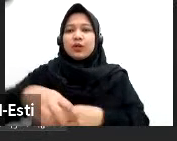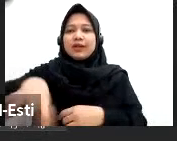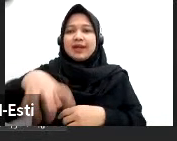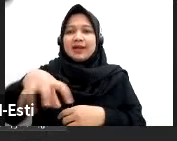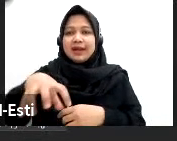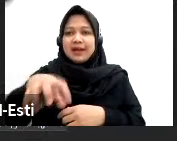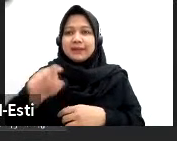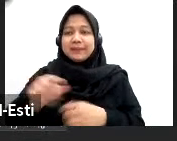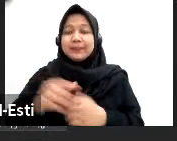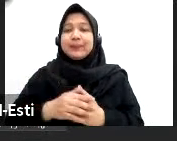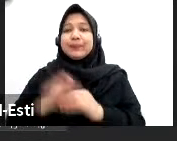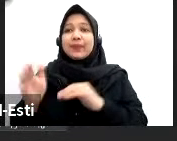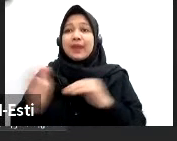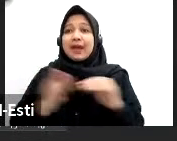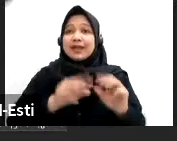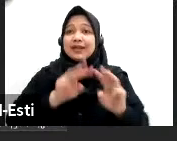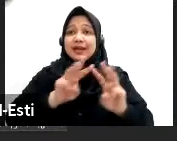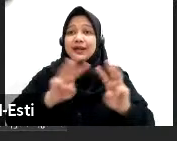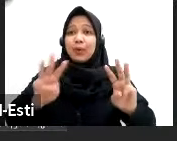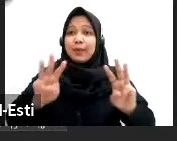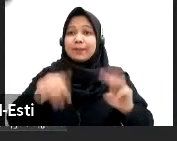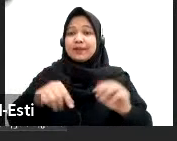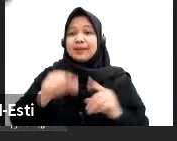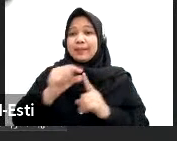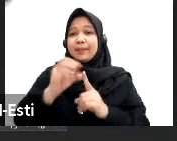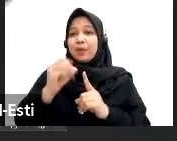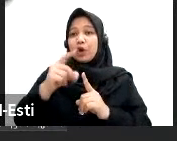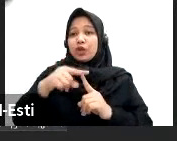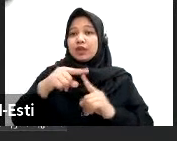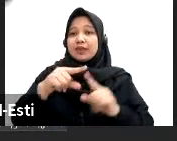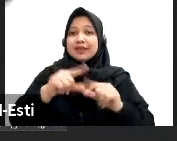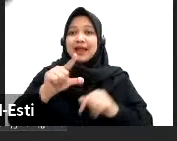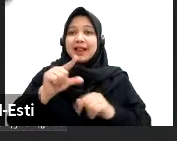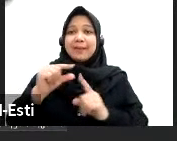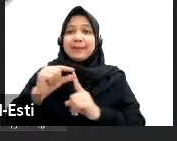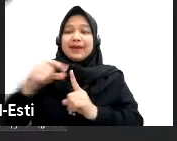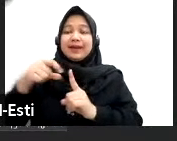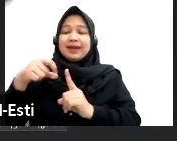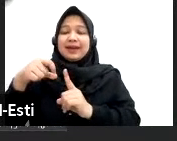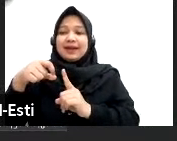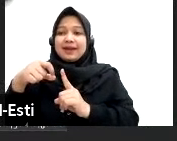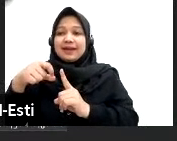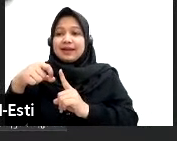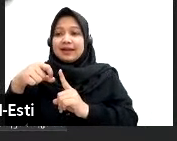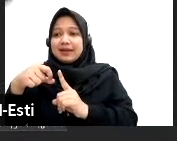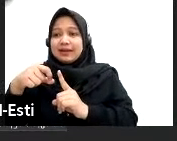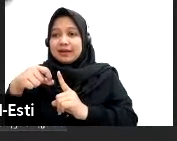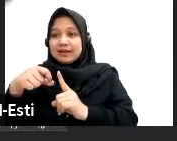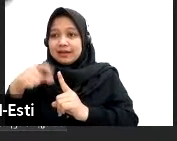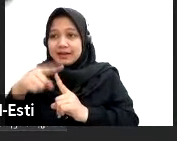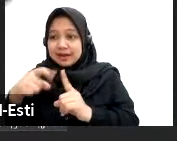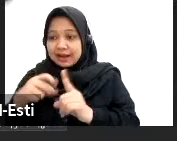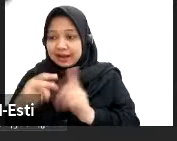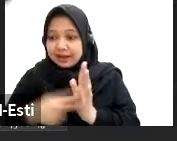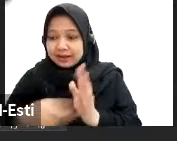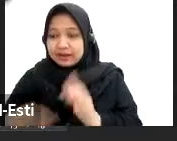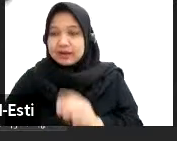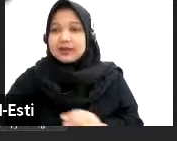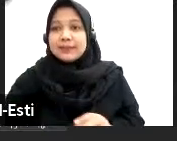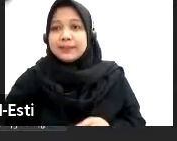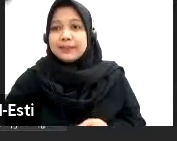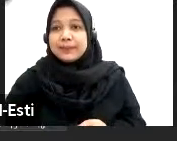website yang kita punya portal pktm sebetulnya kita the portal nasional konsumen wajan oleh PP